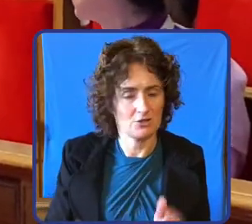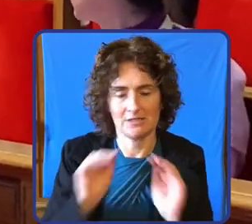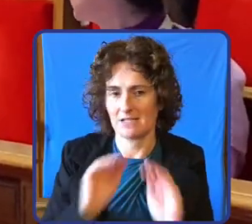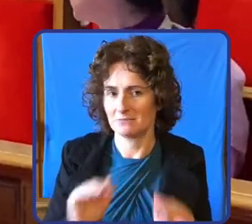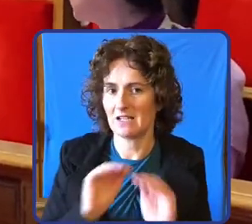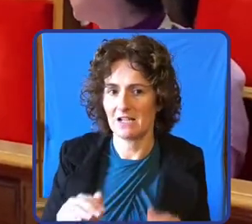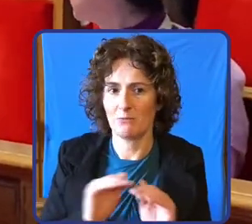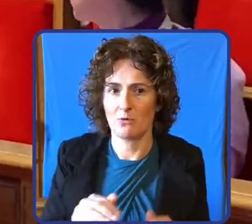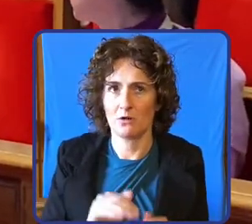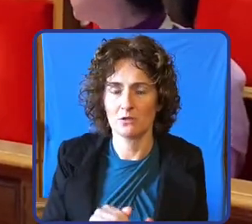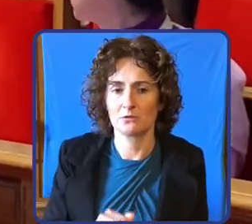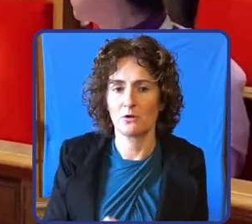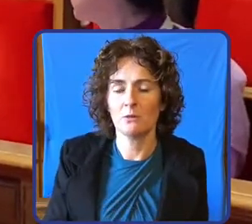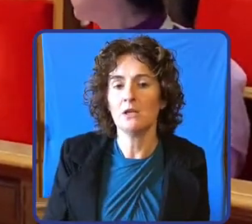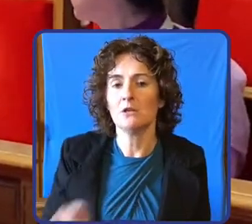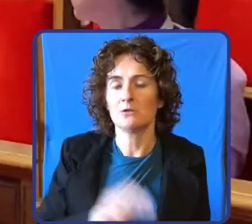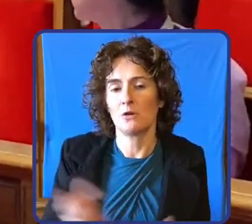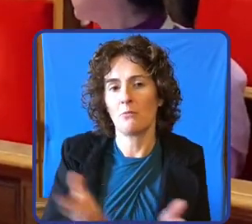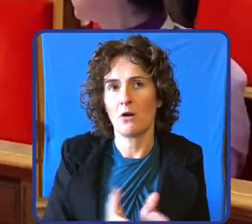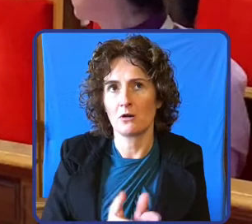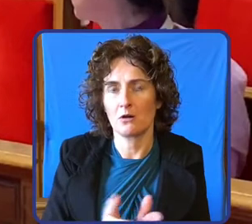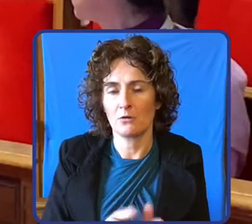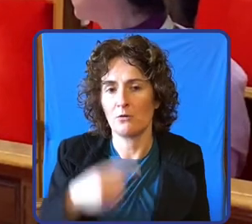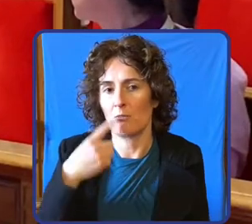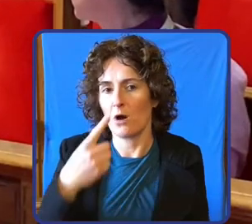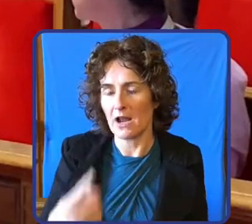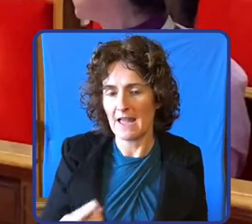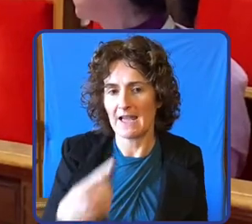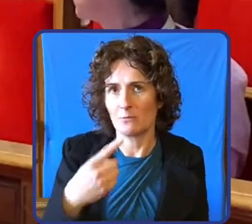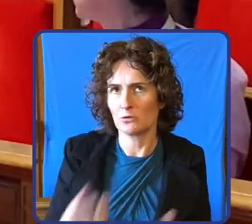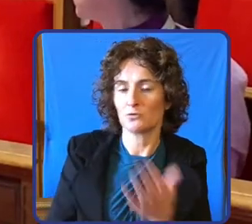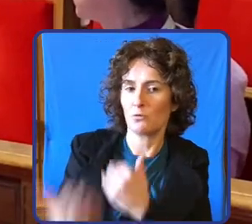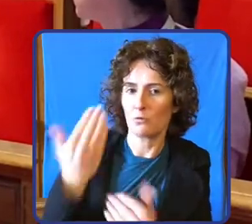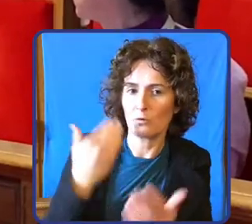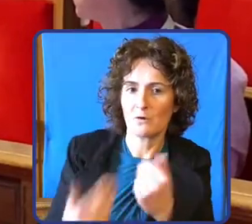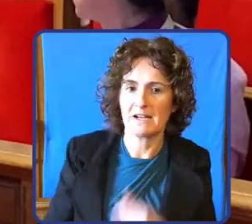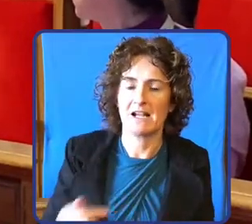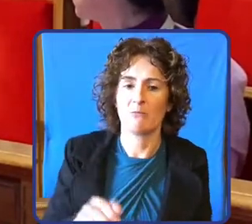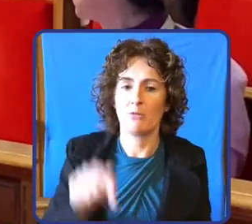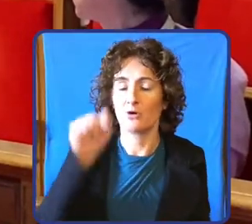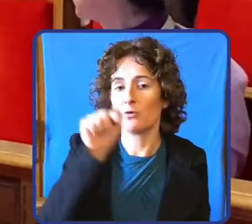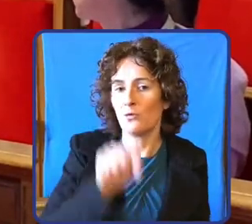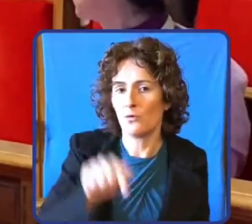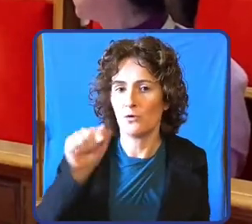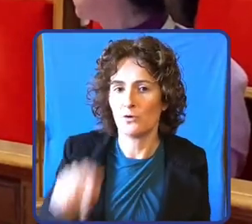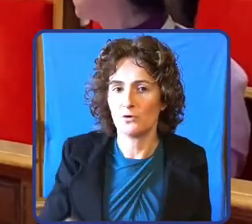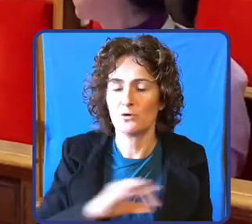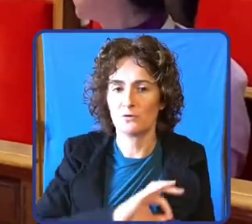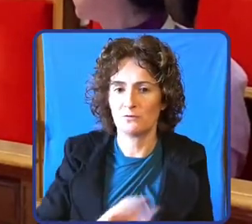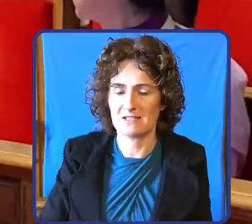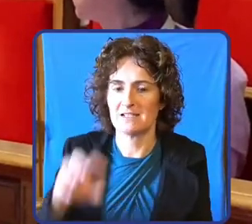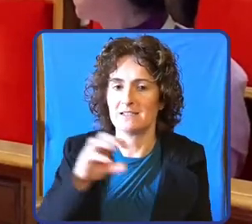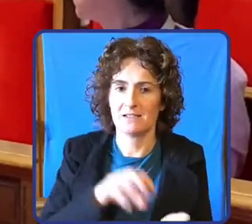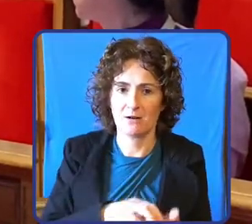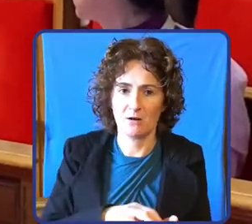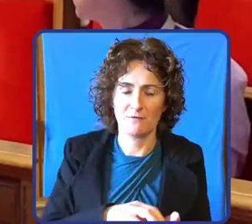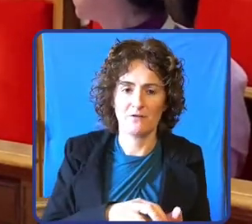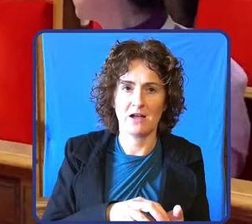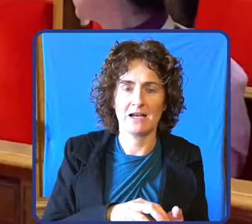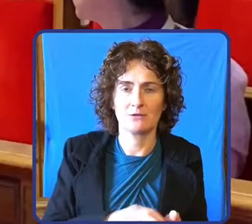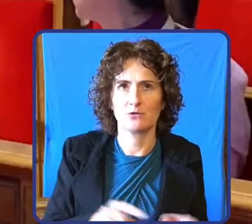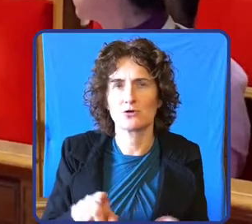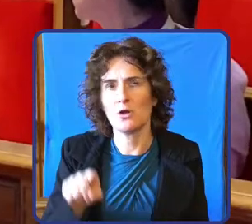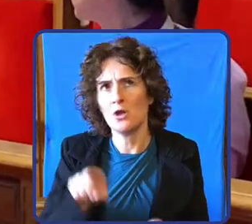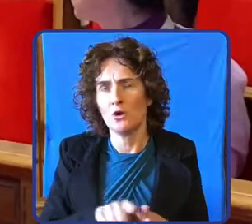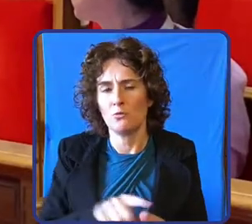ezerszer hónapokon keresztül, hogy a várost önök vezetik. Tehát hiába próbálják, mikor itt valami gond van, úgy gondolják, nem fog be elég pénz, és